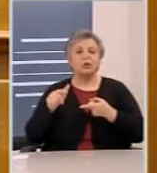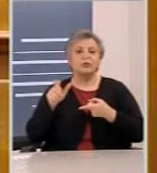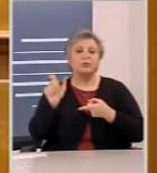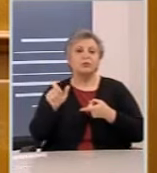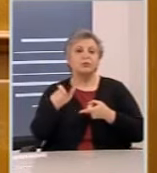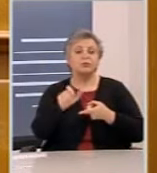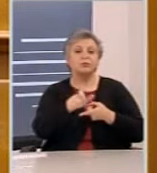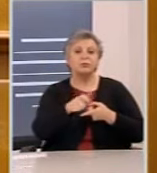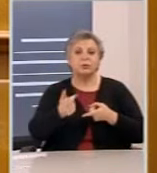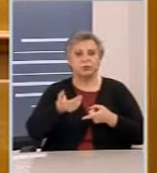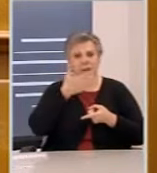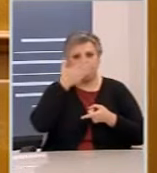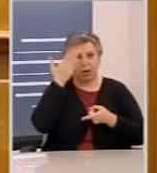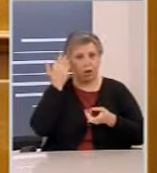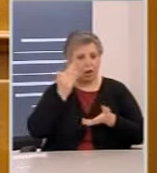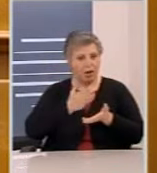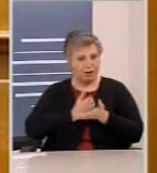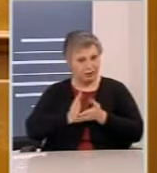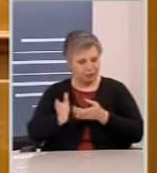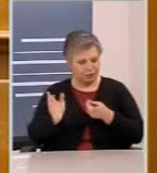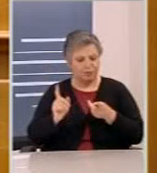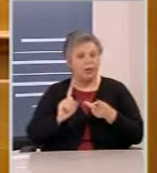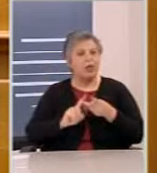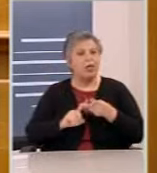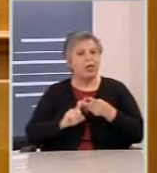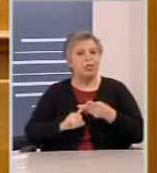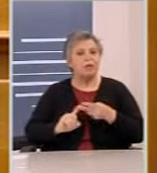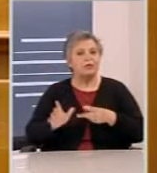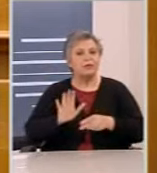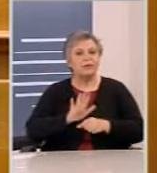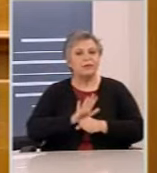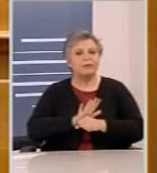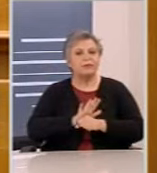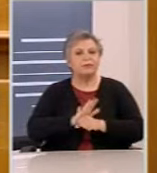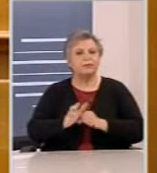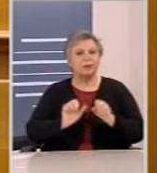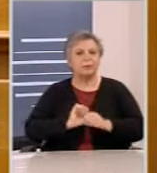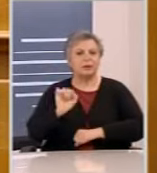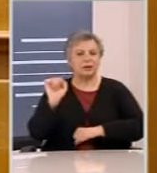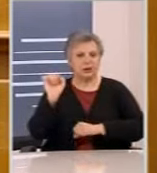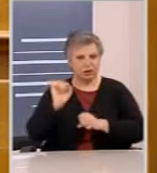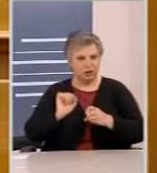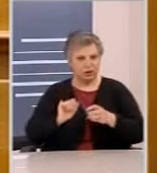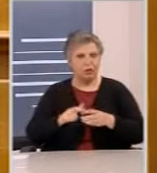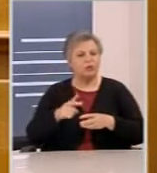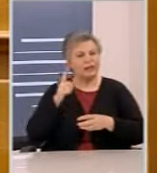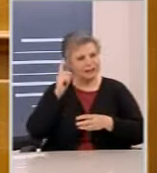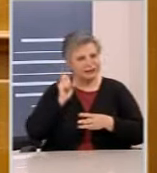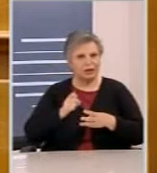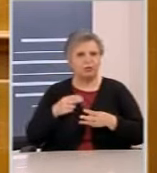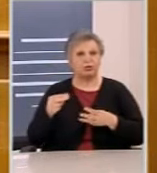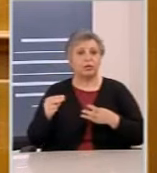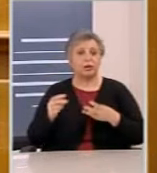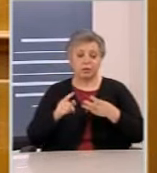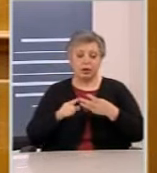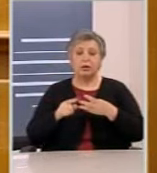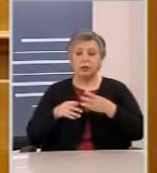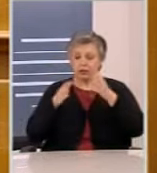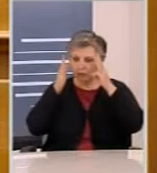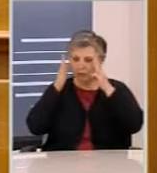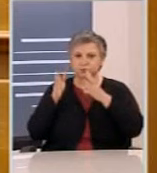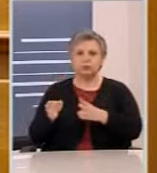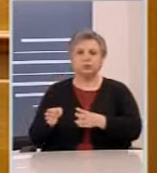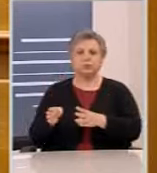δεύτερον επαρκείς και σχετικοί με το θέμα και τρίτον αφοσιωμένοι στη δημόσια περίθαλψη και